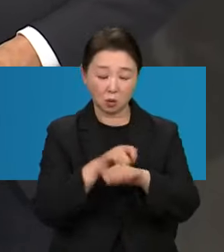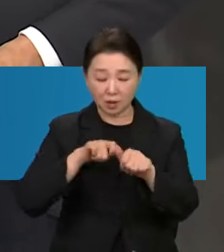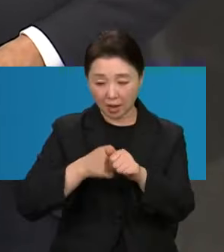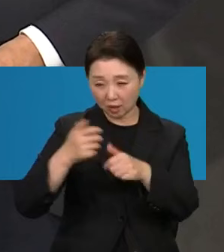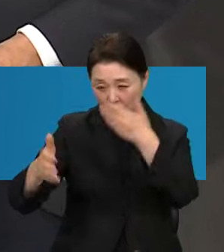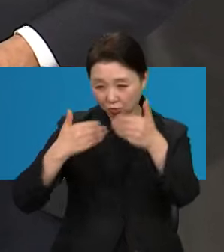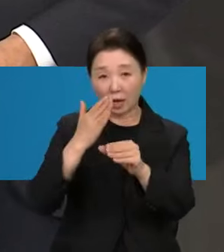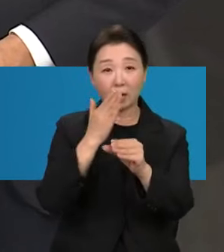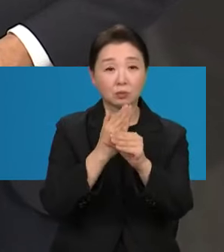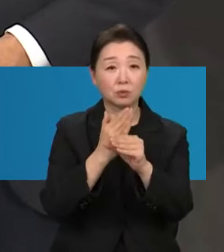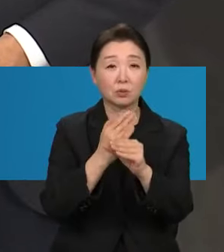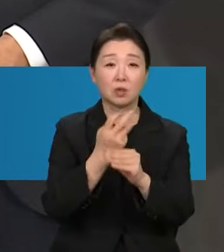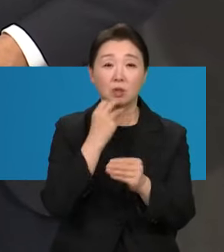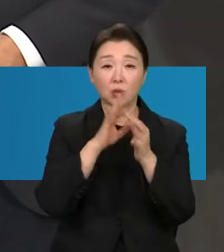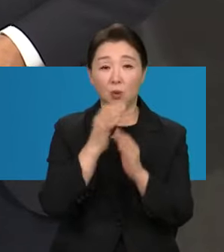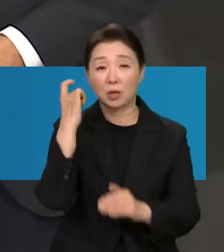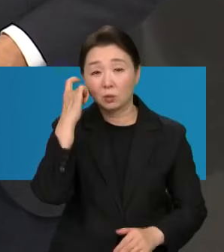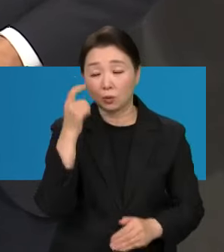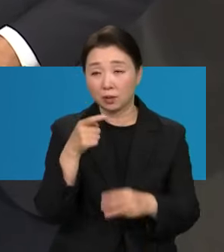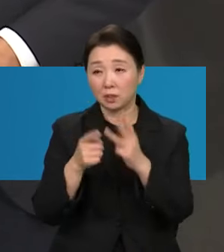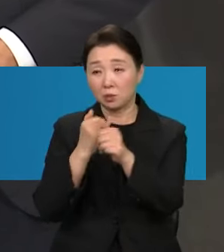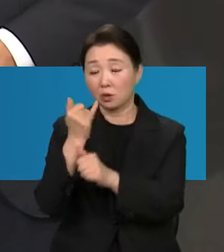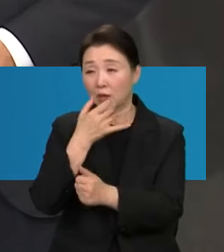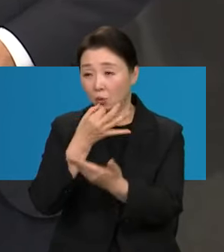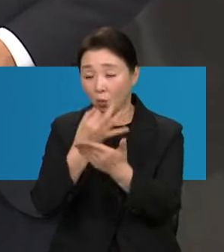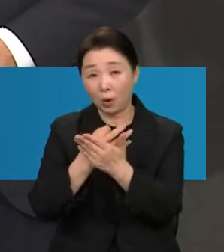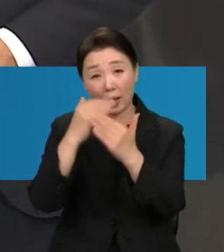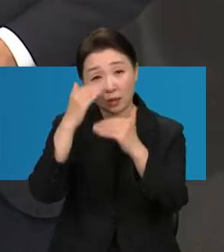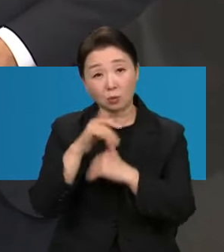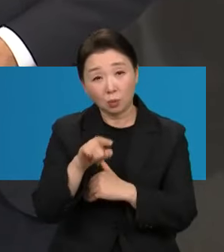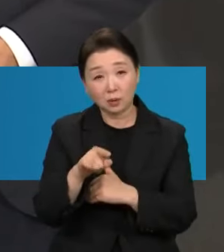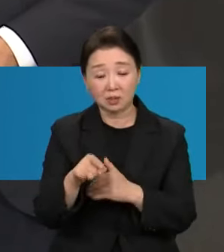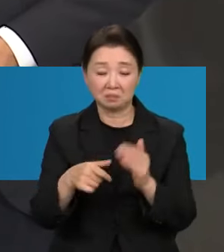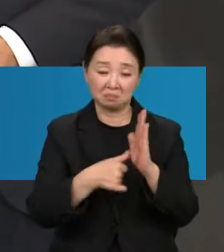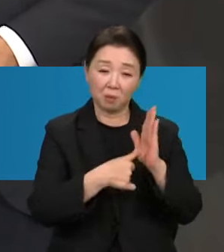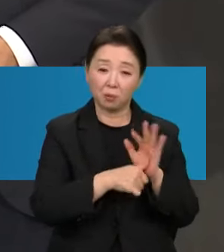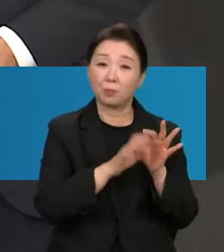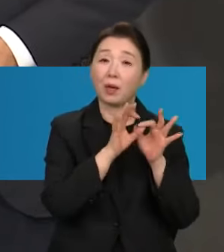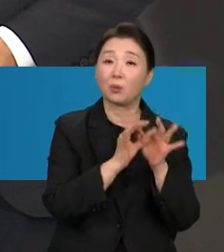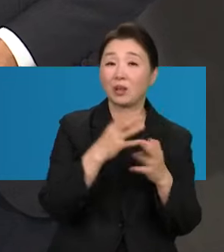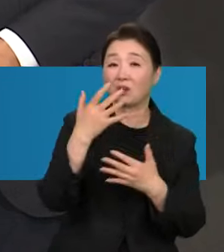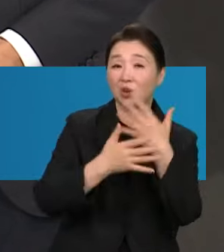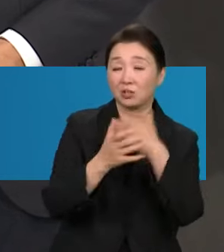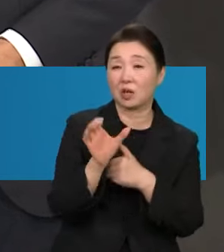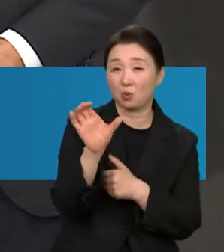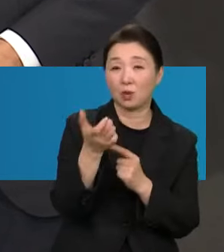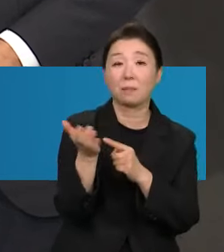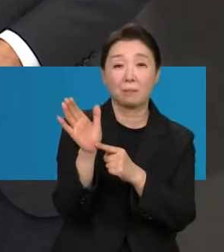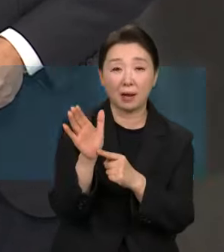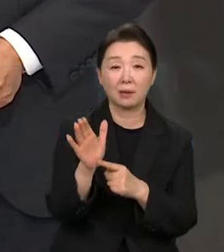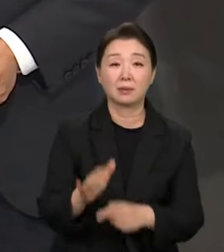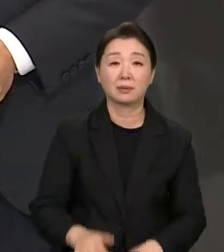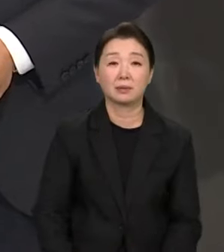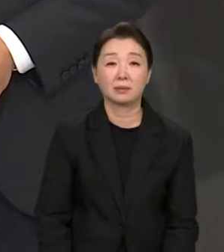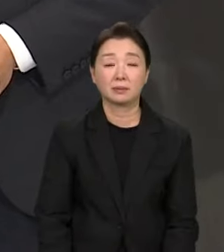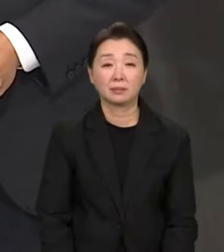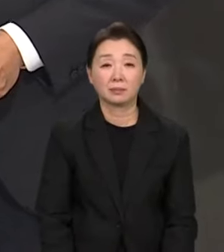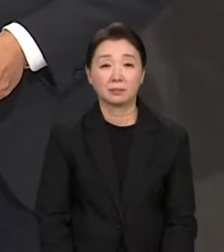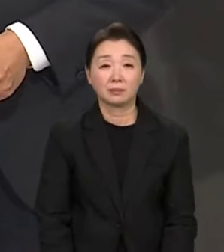겁니다. 서울의 소리는 김 여사의 통화 녹취, 또 김 여사의 명품백 의혹 관련 영상 등을 공개한 곳입니다. 심가은